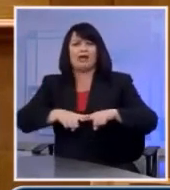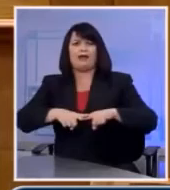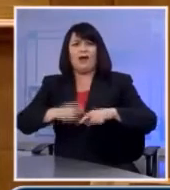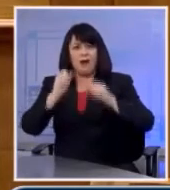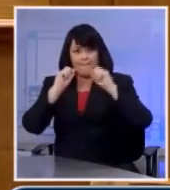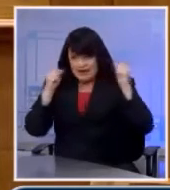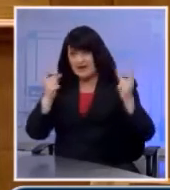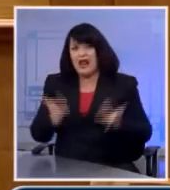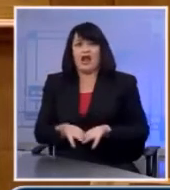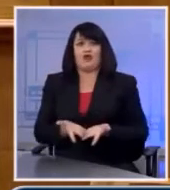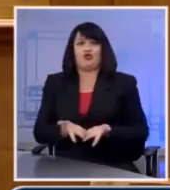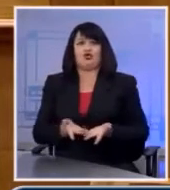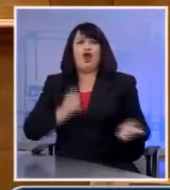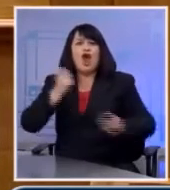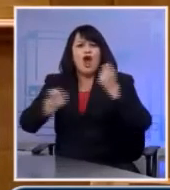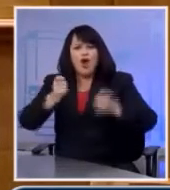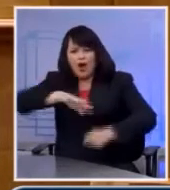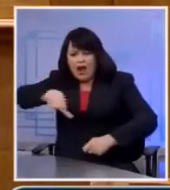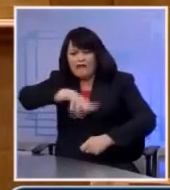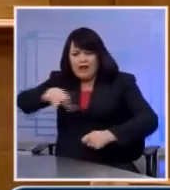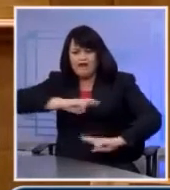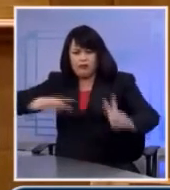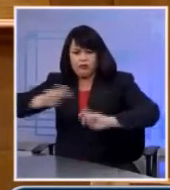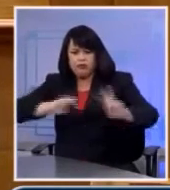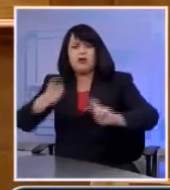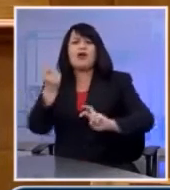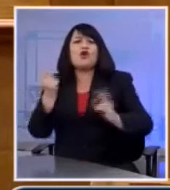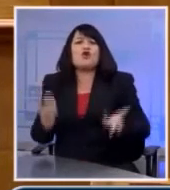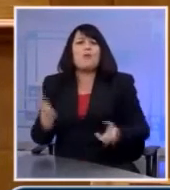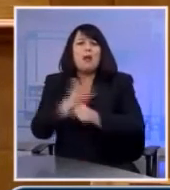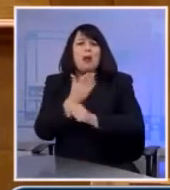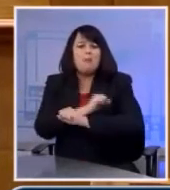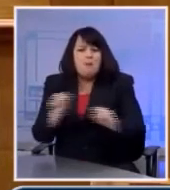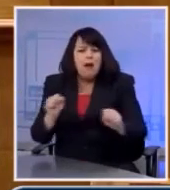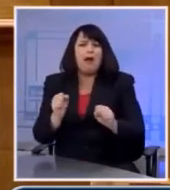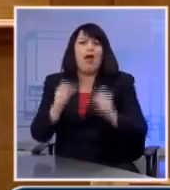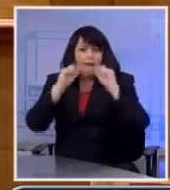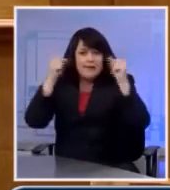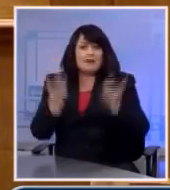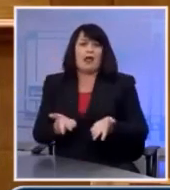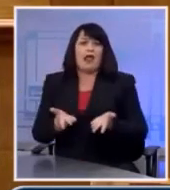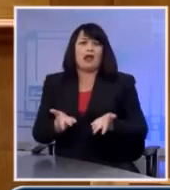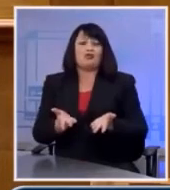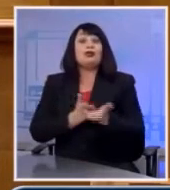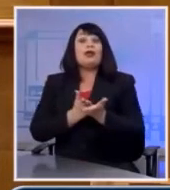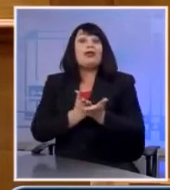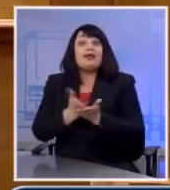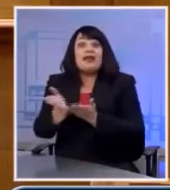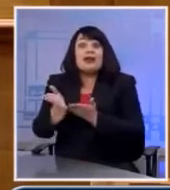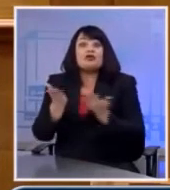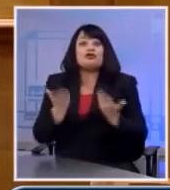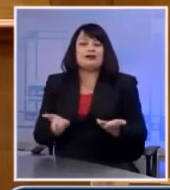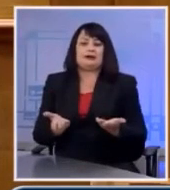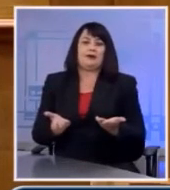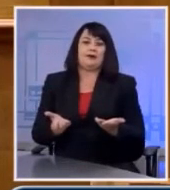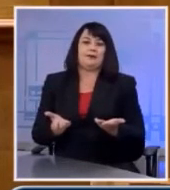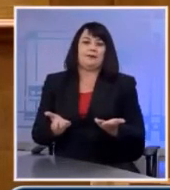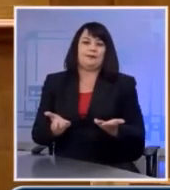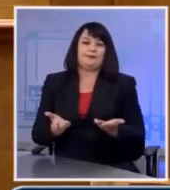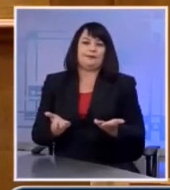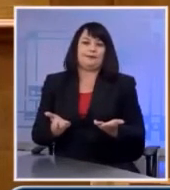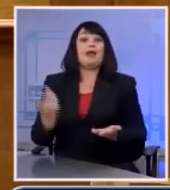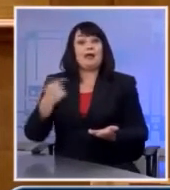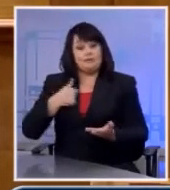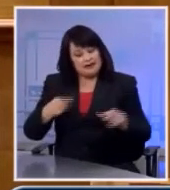ο τόπος, καταχρεώθηκε, λαϊλατήθηκε η κοινωνία, η οικονομία διαλύθηκε. Επιτέλους να αποδοθεί δικαιοσύνη. Και θα μας έχει δίπλα